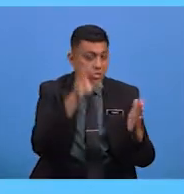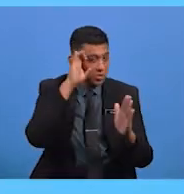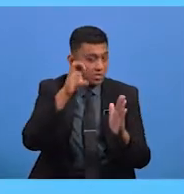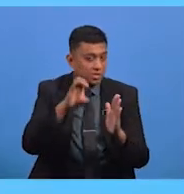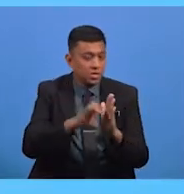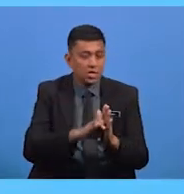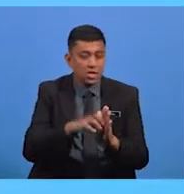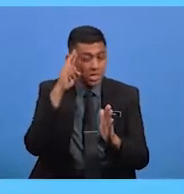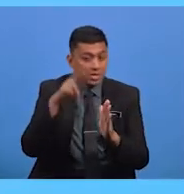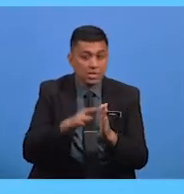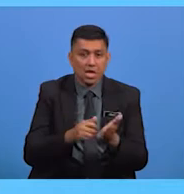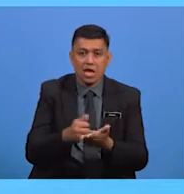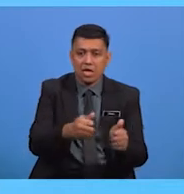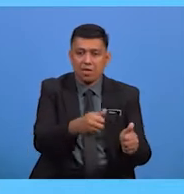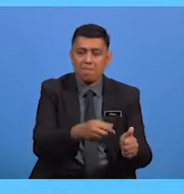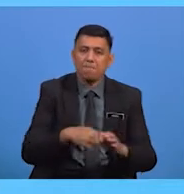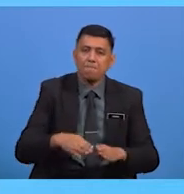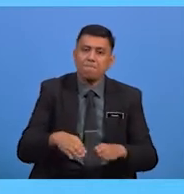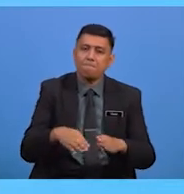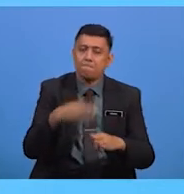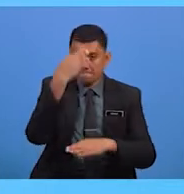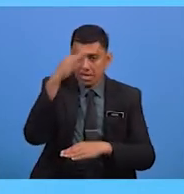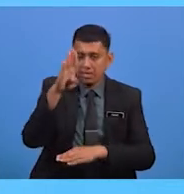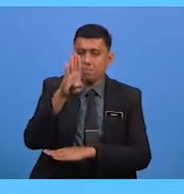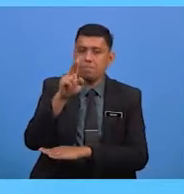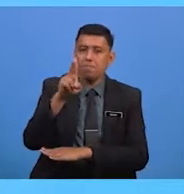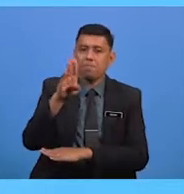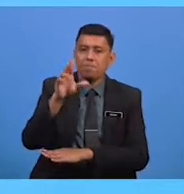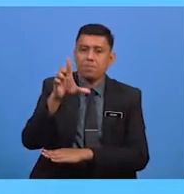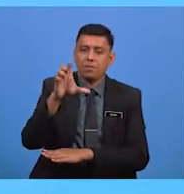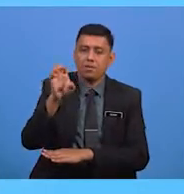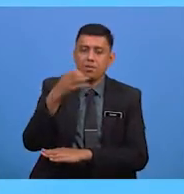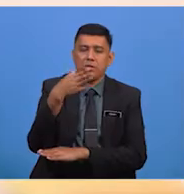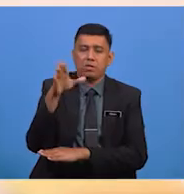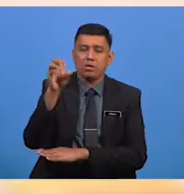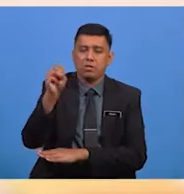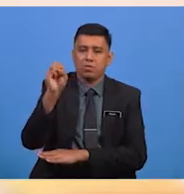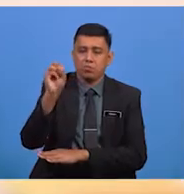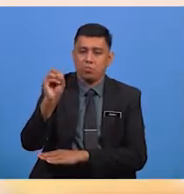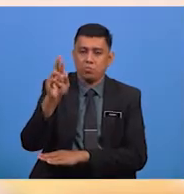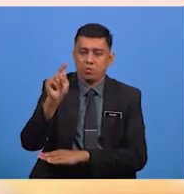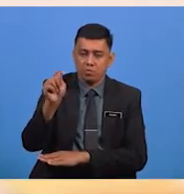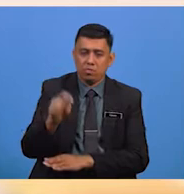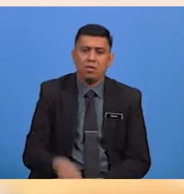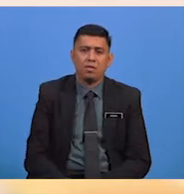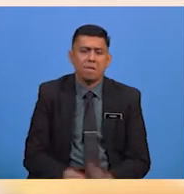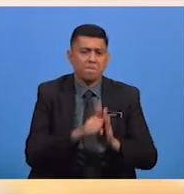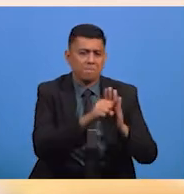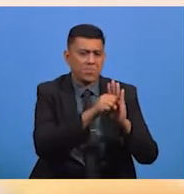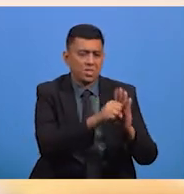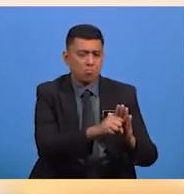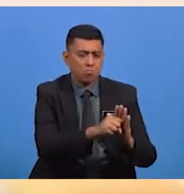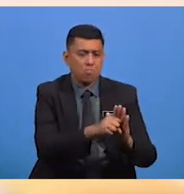carta alir yang menerangkan algoritma bubble sort pula. Sebelum itu, masih ingat lagi simbol-simbol